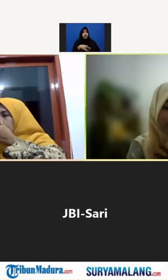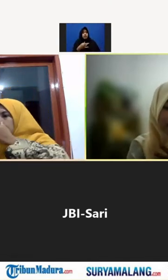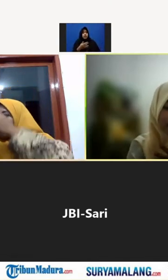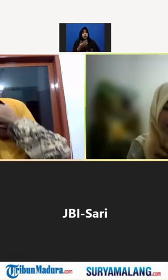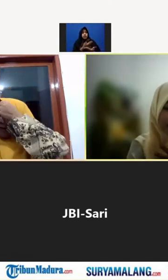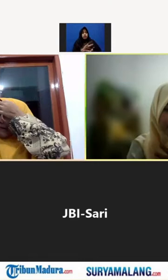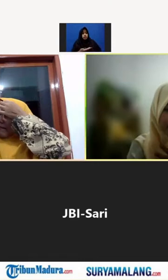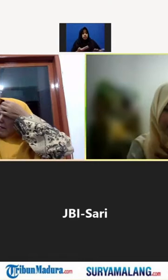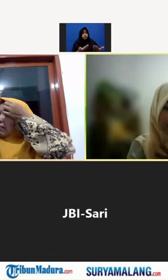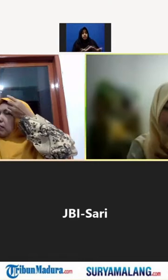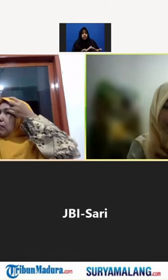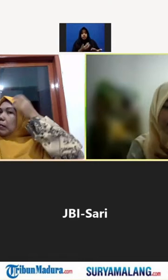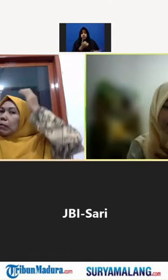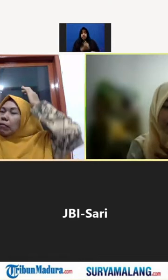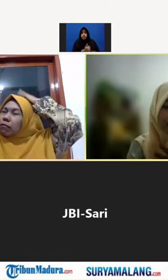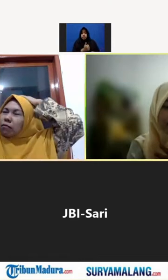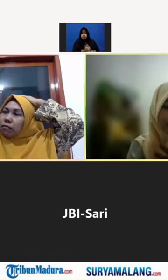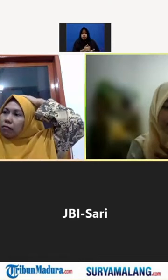nyatanya.